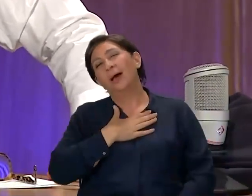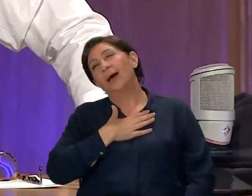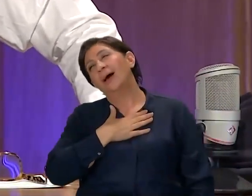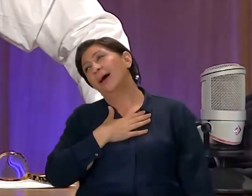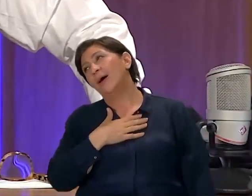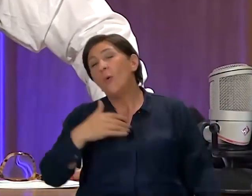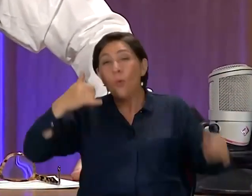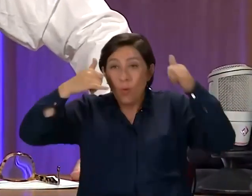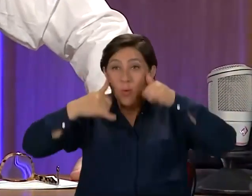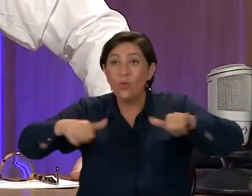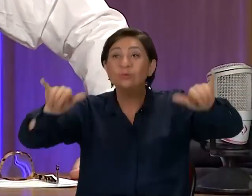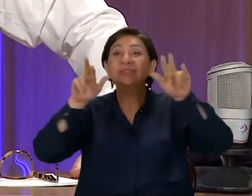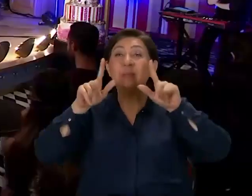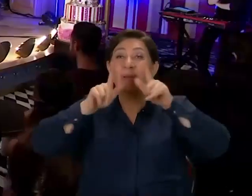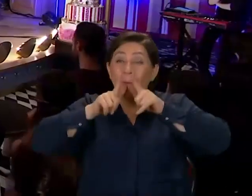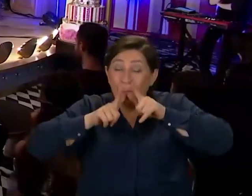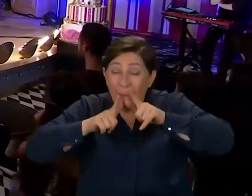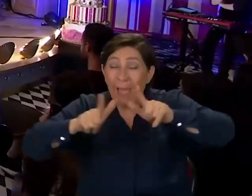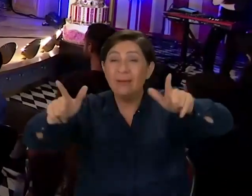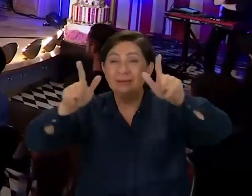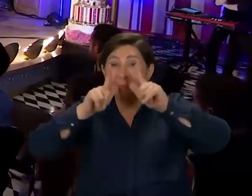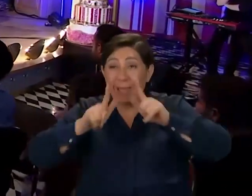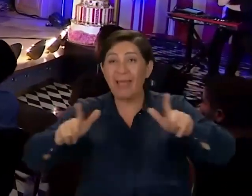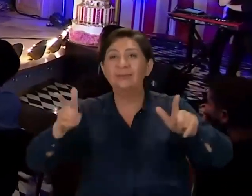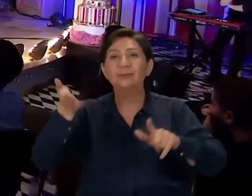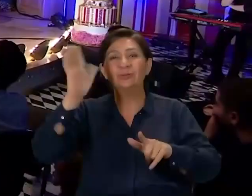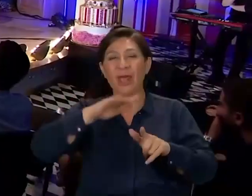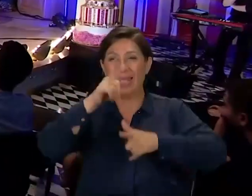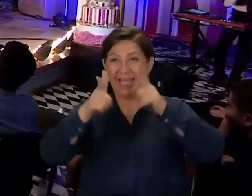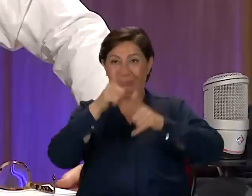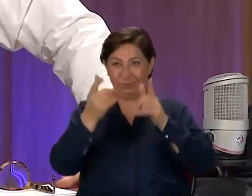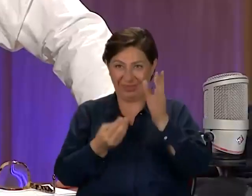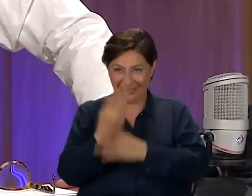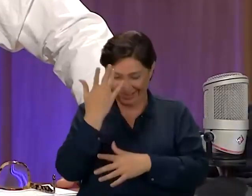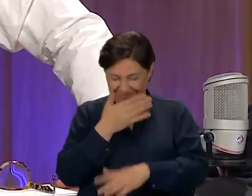öküz gibi böğürdüm bütün gece. Estağfurullah sonra ya. Sonra klip çıktı.